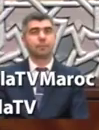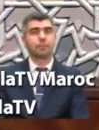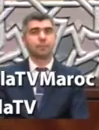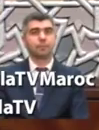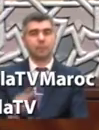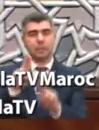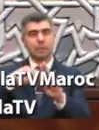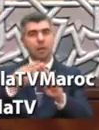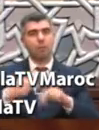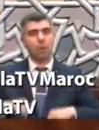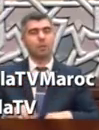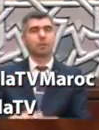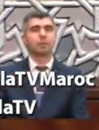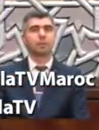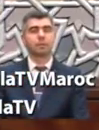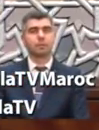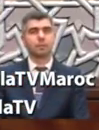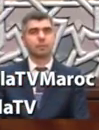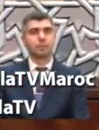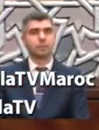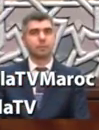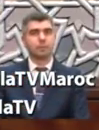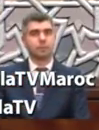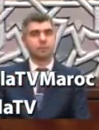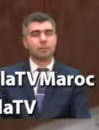رد سيد الوزير، تفضلوا مصر.